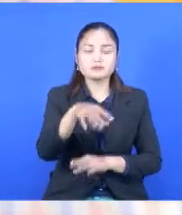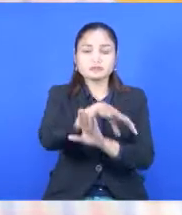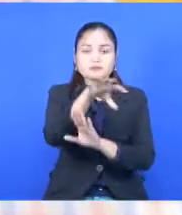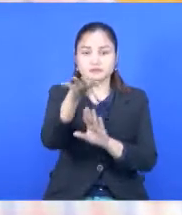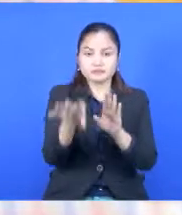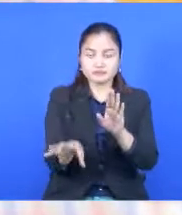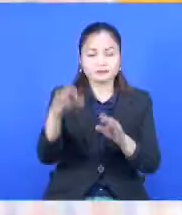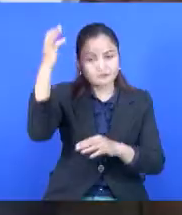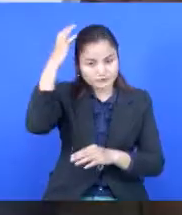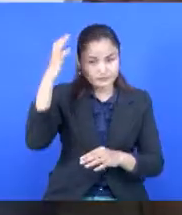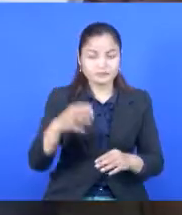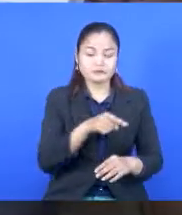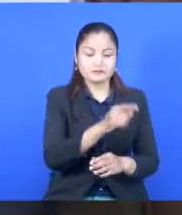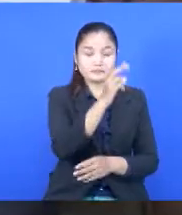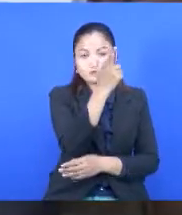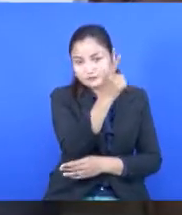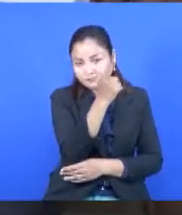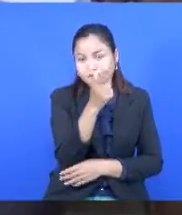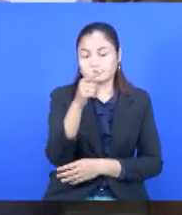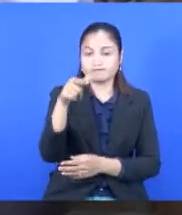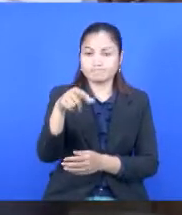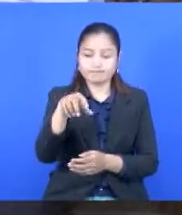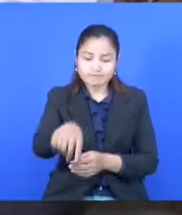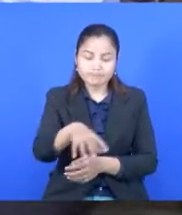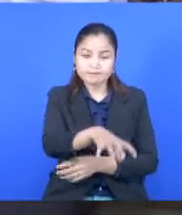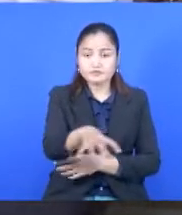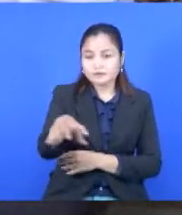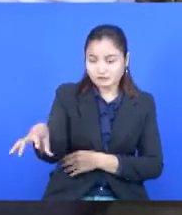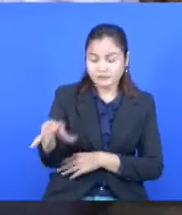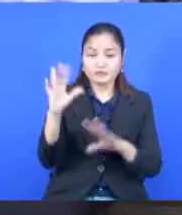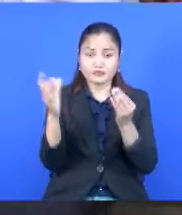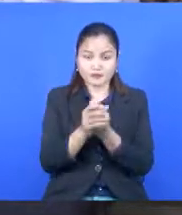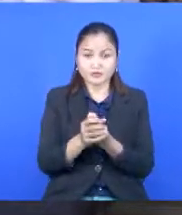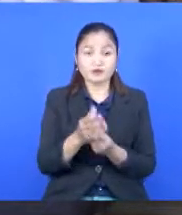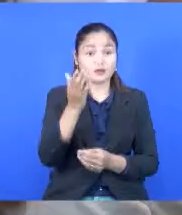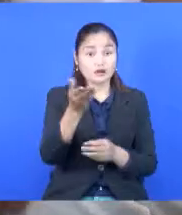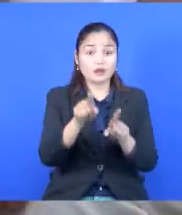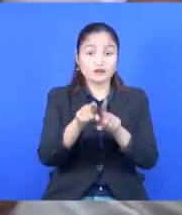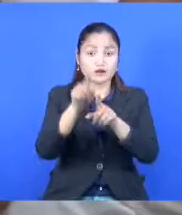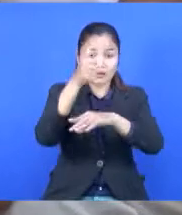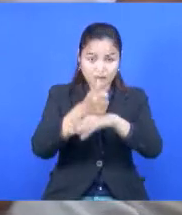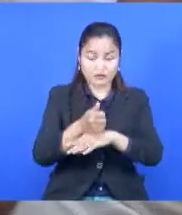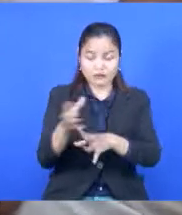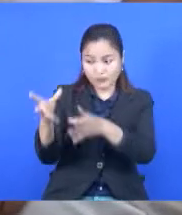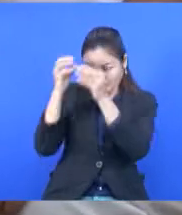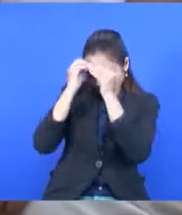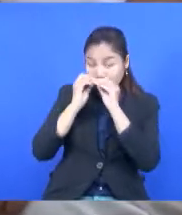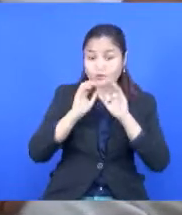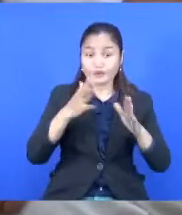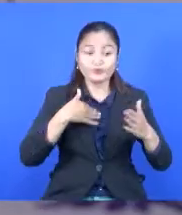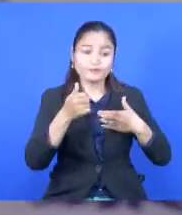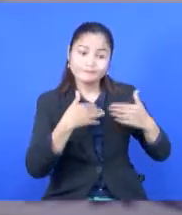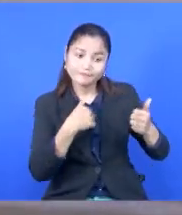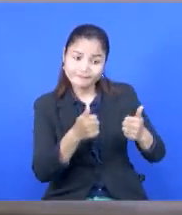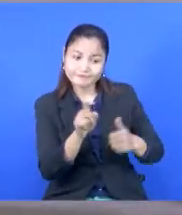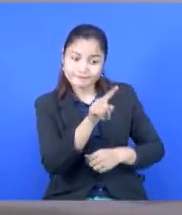ស្រុកស្ទឹងត្រង់និងស្រុកចំការលើក្នុងឱកាសនោះដែរលោកជំទាវពុំចន្ទធានីបាននាំនៅប្រសាសន៍ផ្ដាំផ្ញើសុសុខទុកនិងសេចក្តីនឹករលឹ